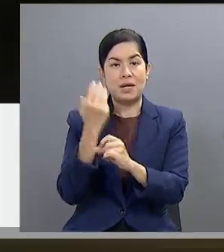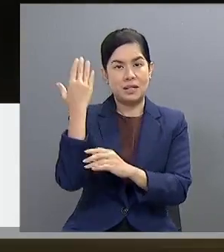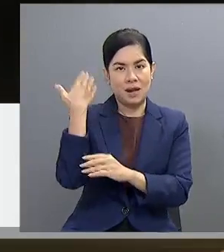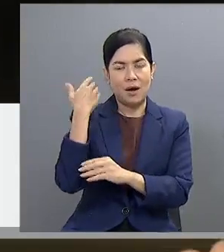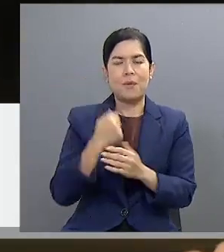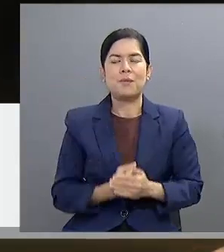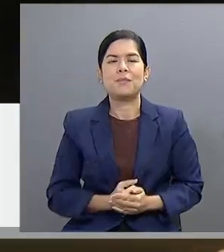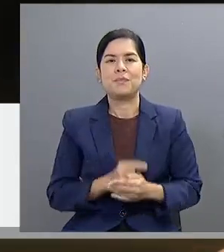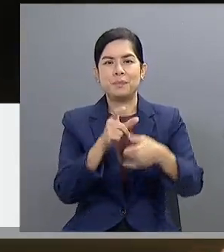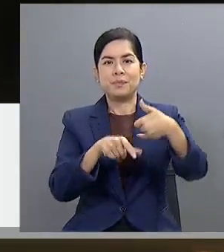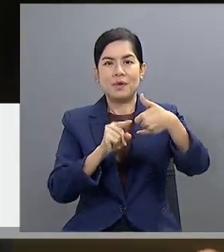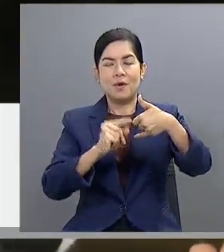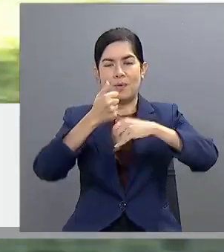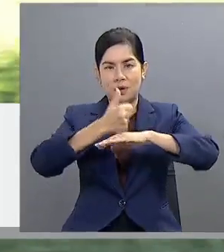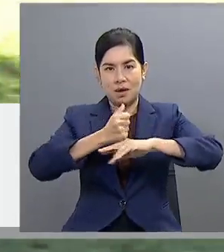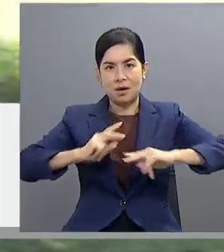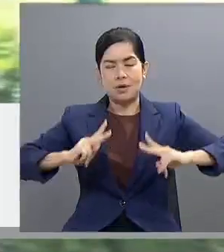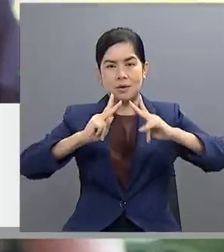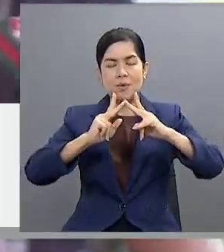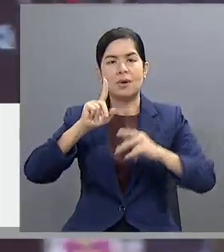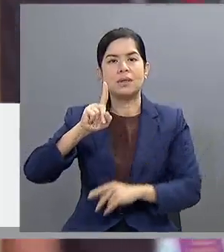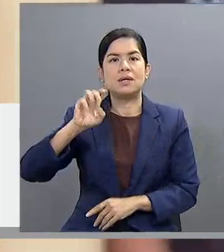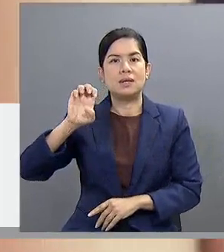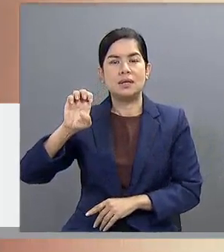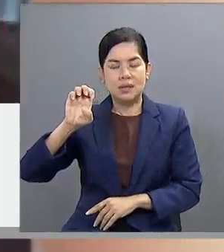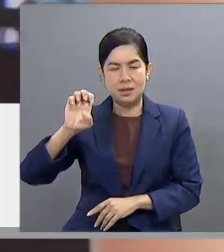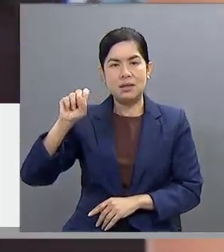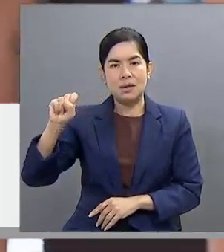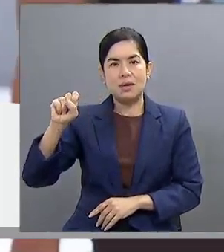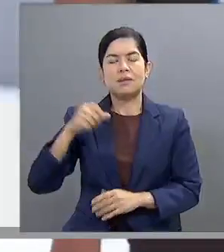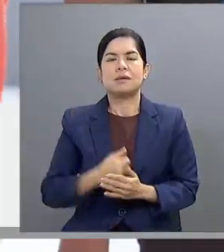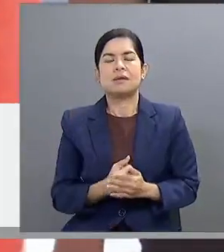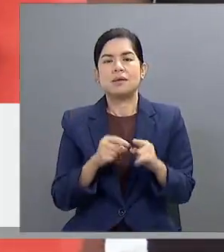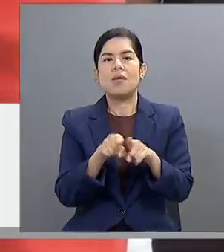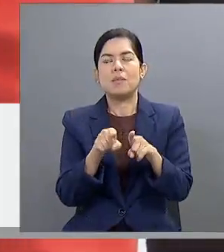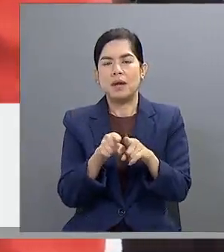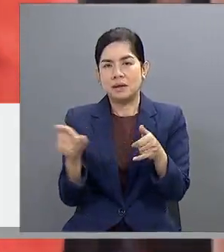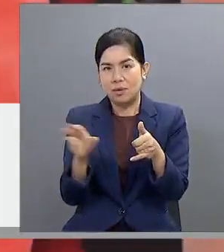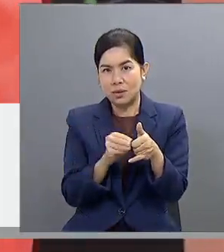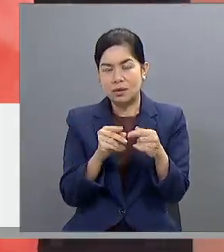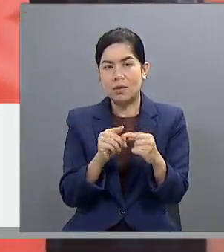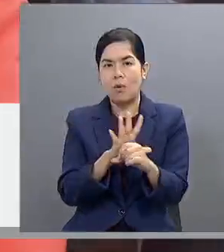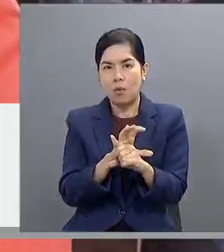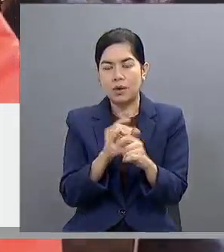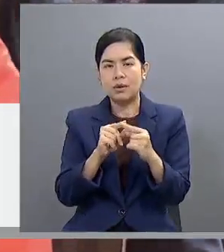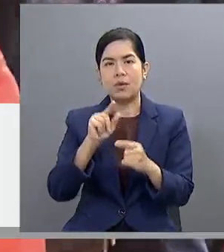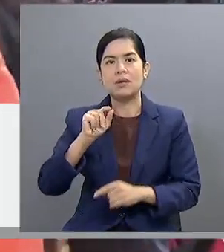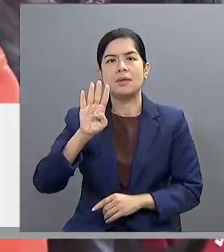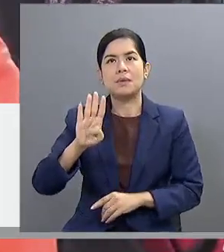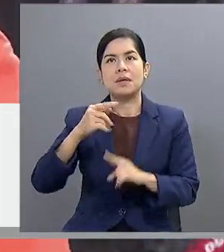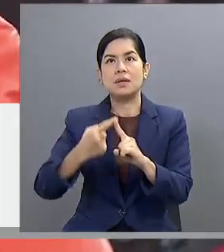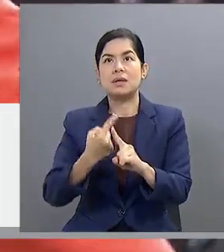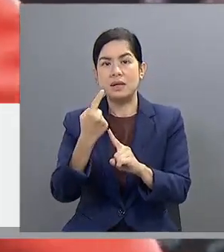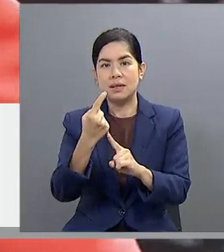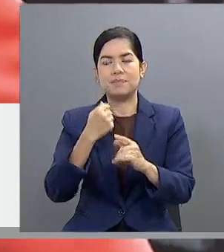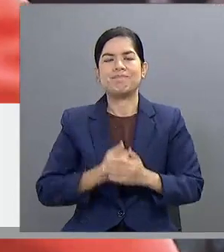รัฐมนตรีว่าการกระทรวงดิจิทัลเพื่อเศรษฐกิจและสังคมก็พบการติดเชื้อวันที่ 24มกราคมที่ผ่านมามี